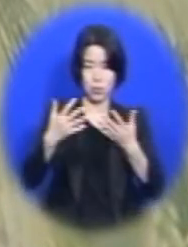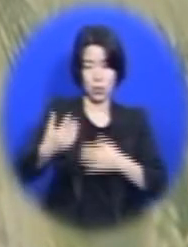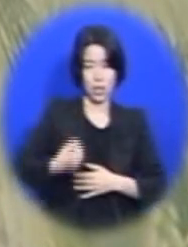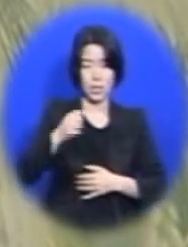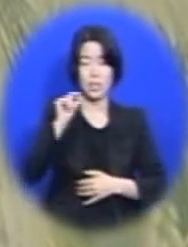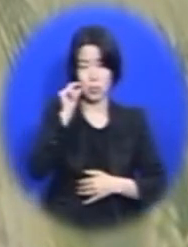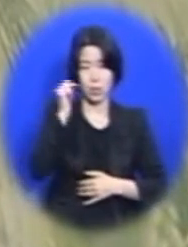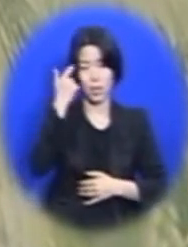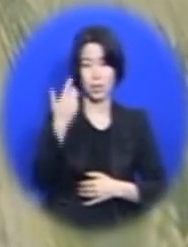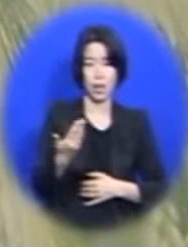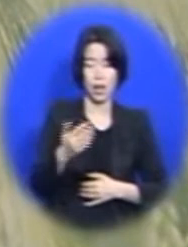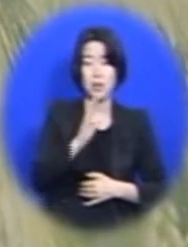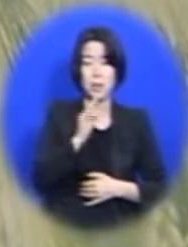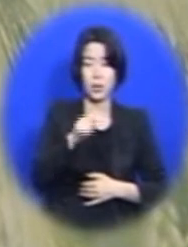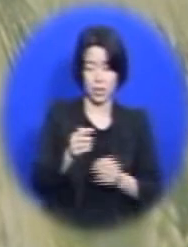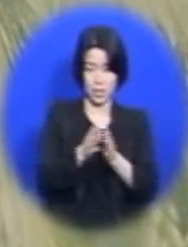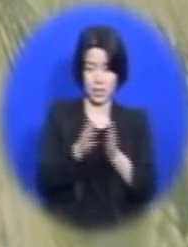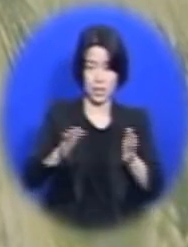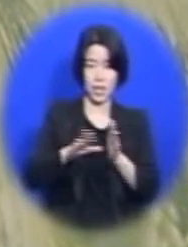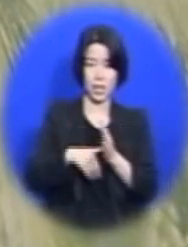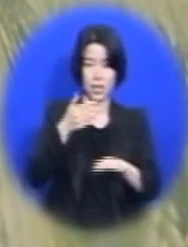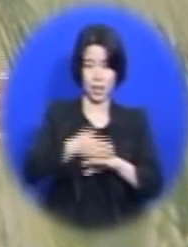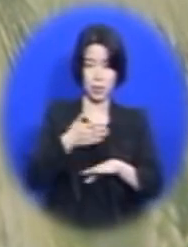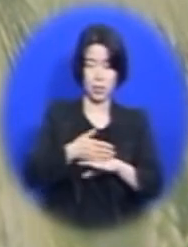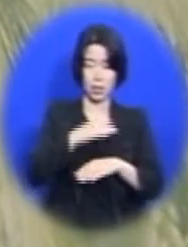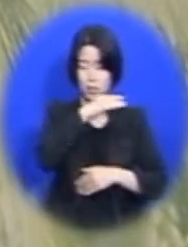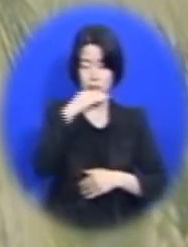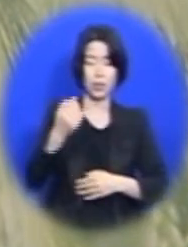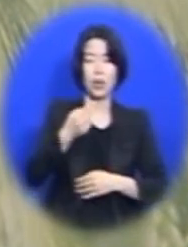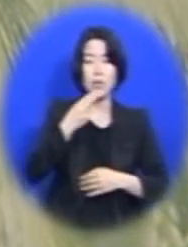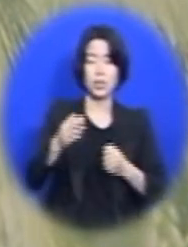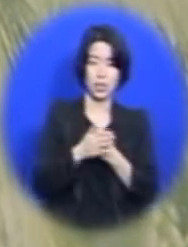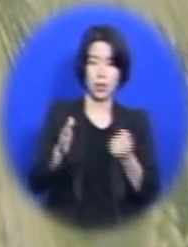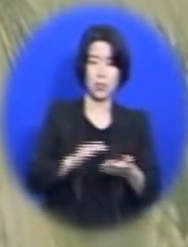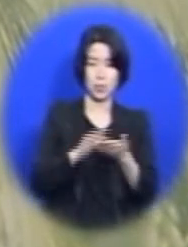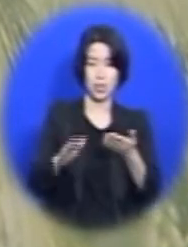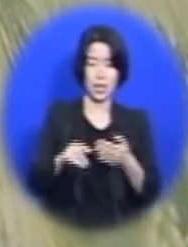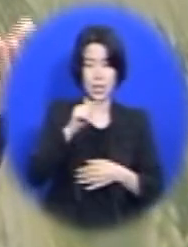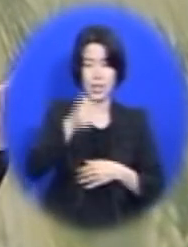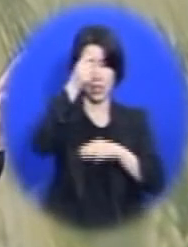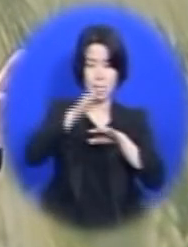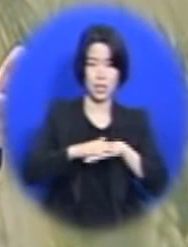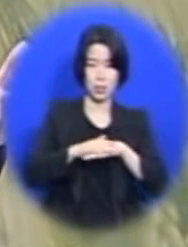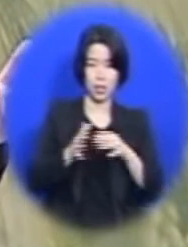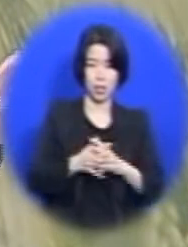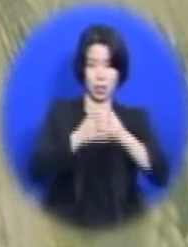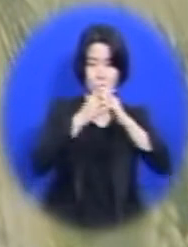못하는가? 바로 이 시작할 때의 감사가 제대로 없었기 때문입니다. 이 예배당